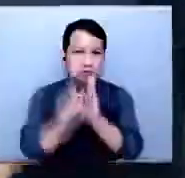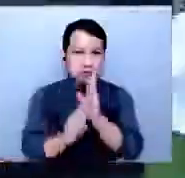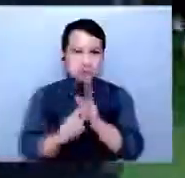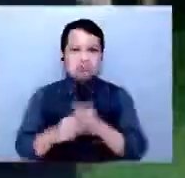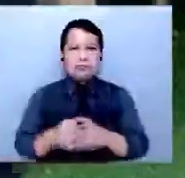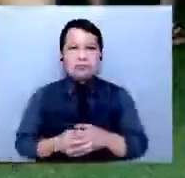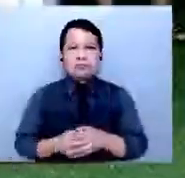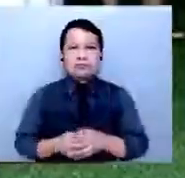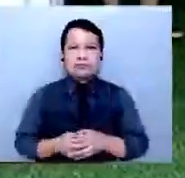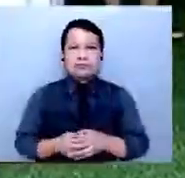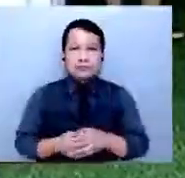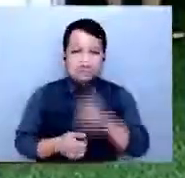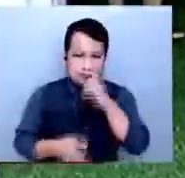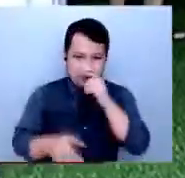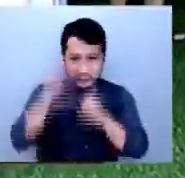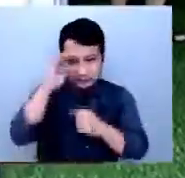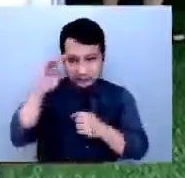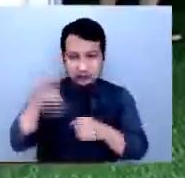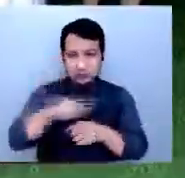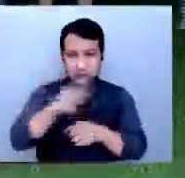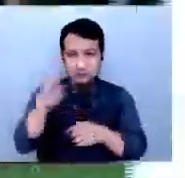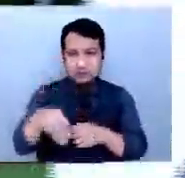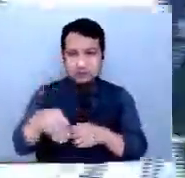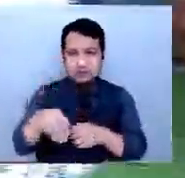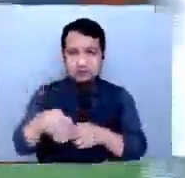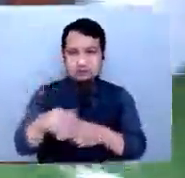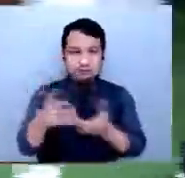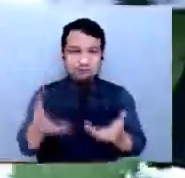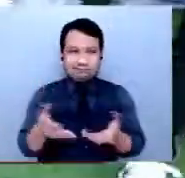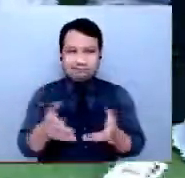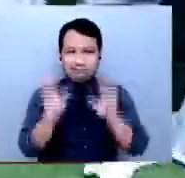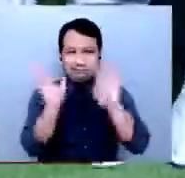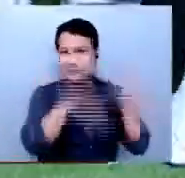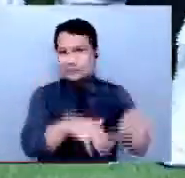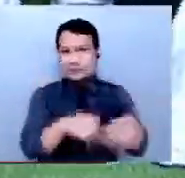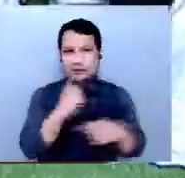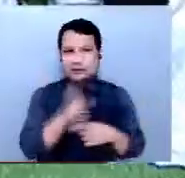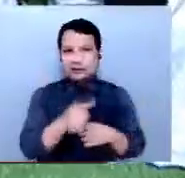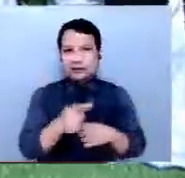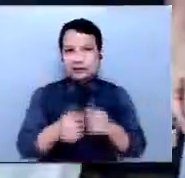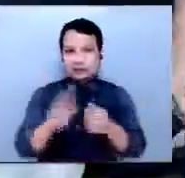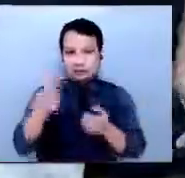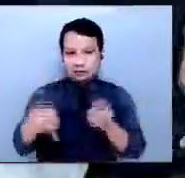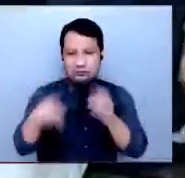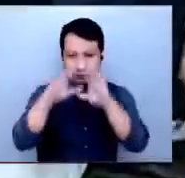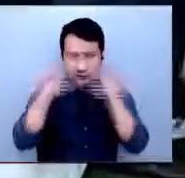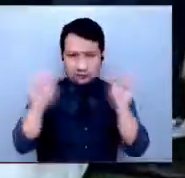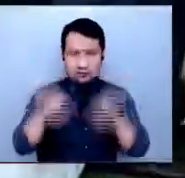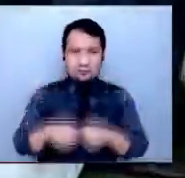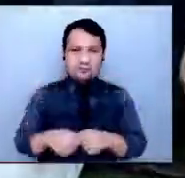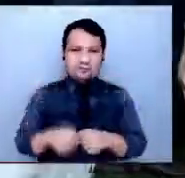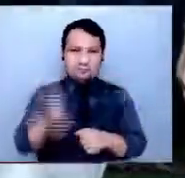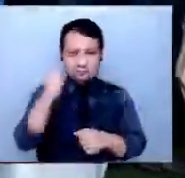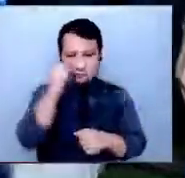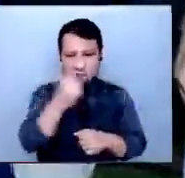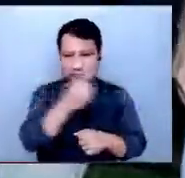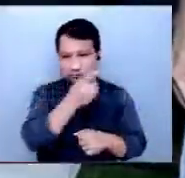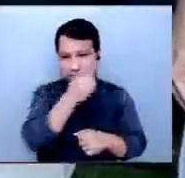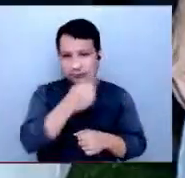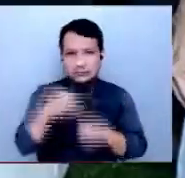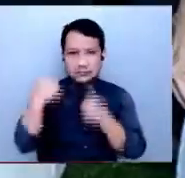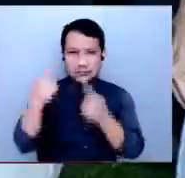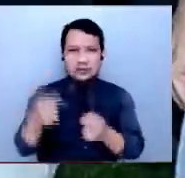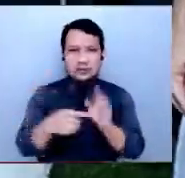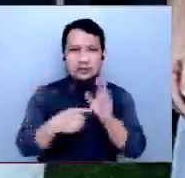Ang aksyon demokratiko ni Manila Mayor Isko Moreno, wala raw pakialam sa pagtakbong bise ni Mayor Sara Duterte. Dati na nilang sinabi